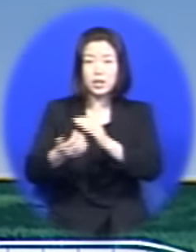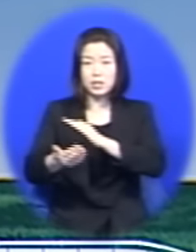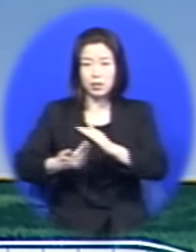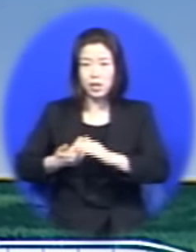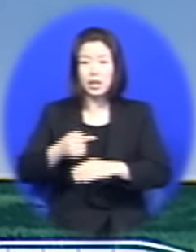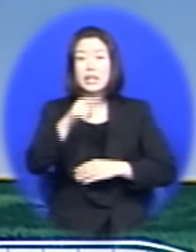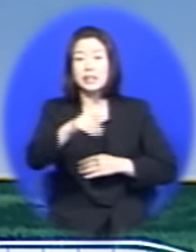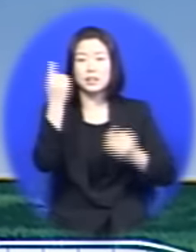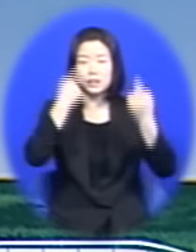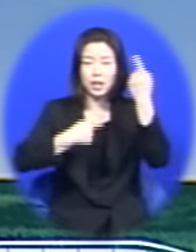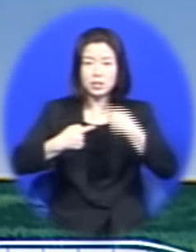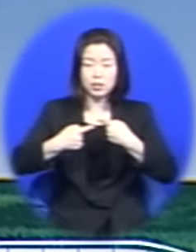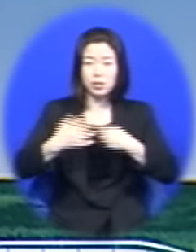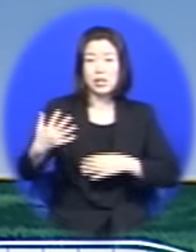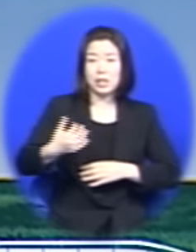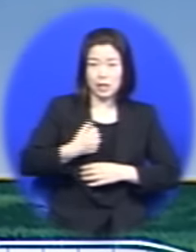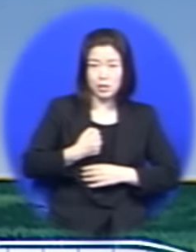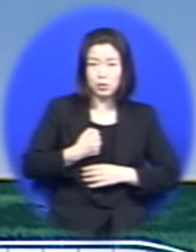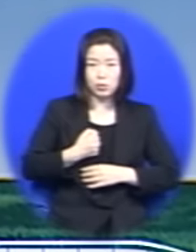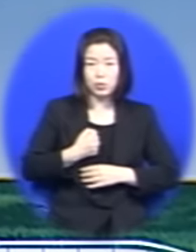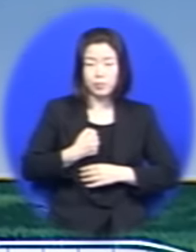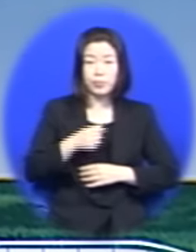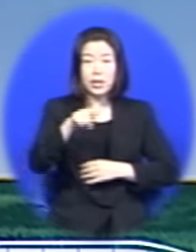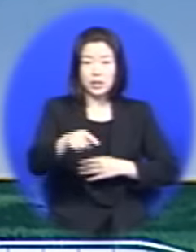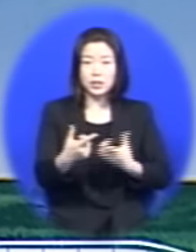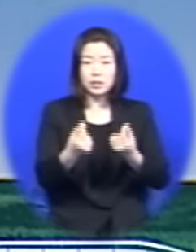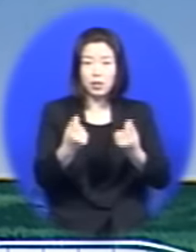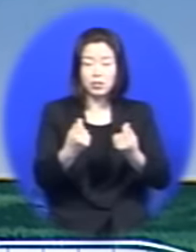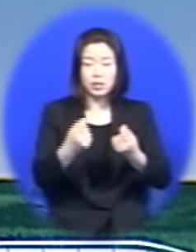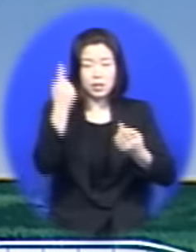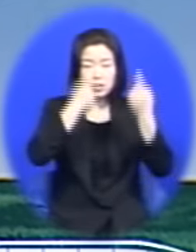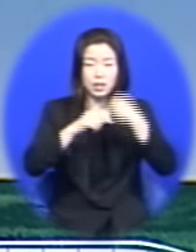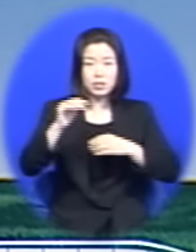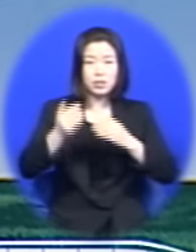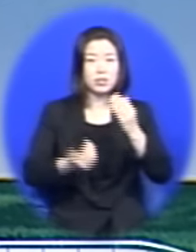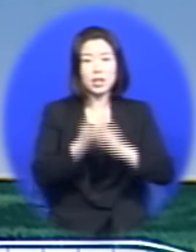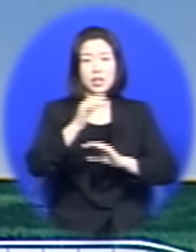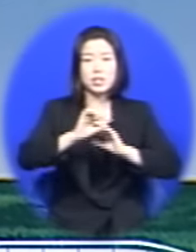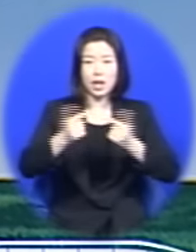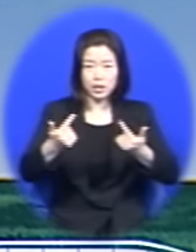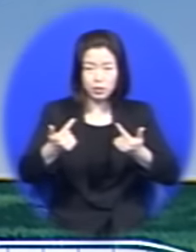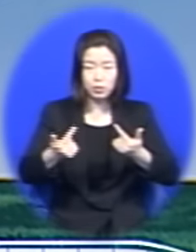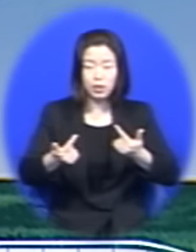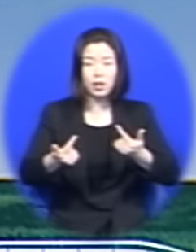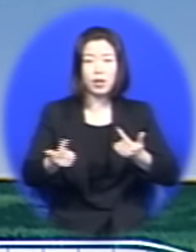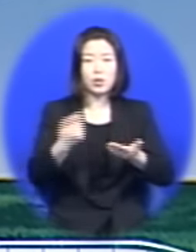그 상처를 가지고 그런 상처가 안 생기도록 섬기면 된다니까.